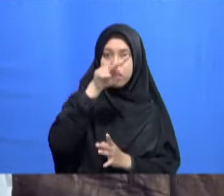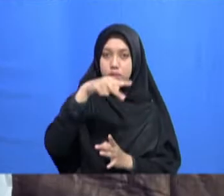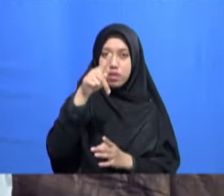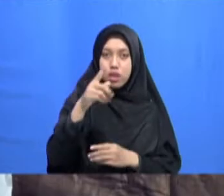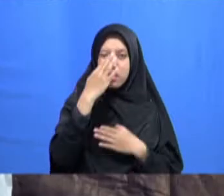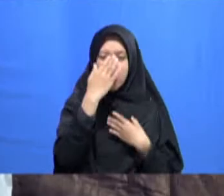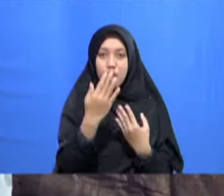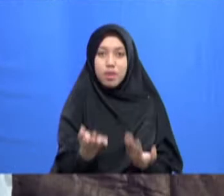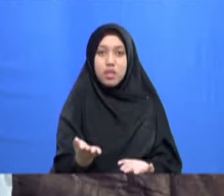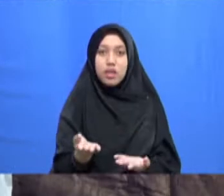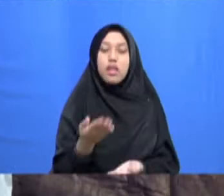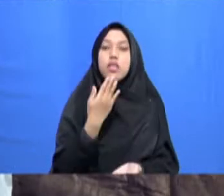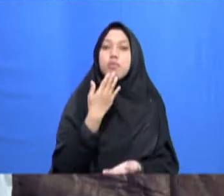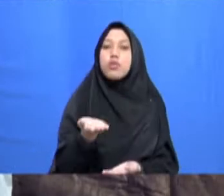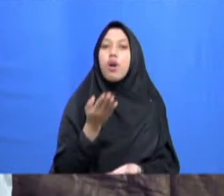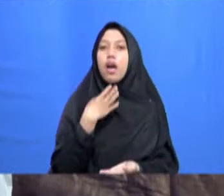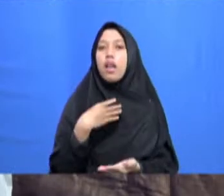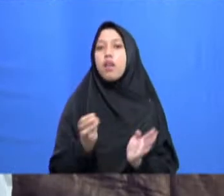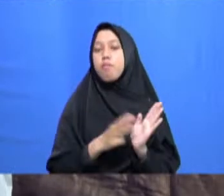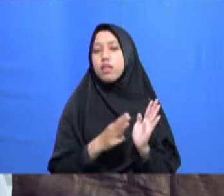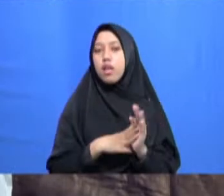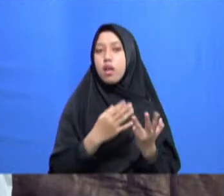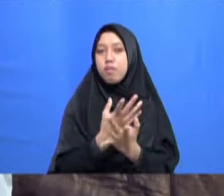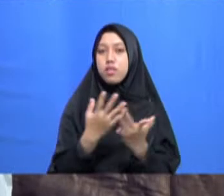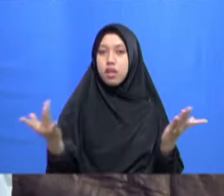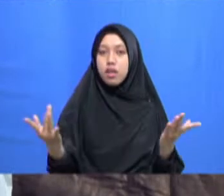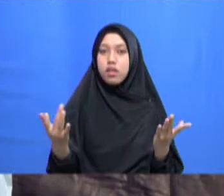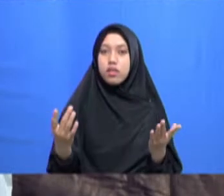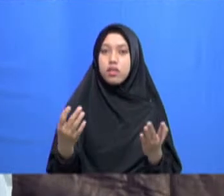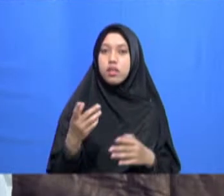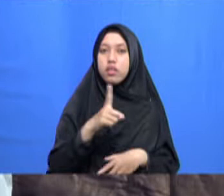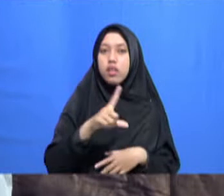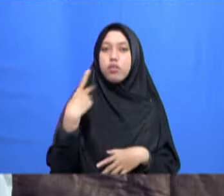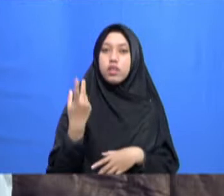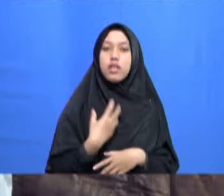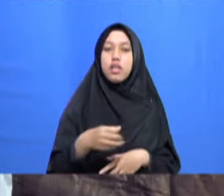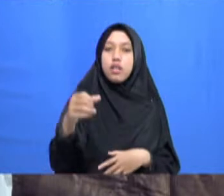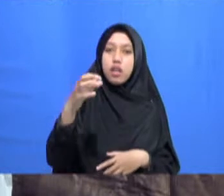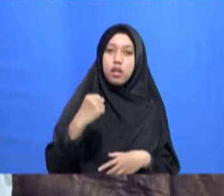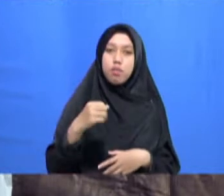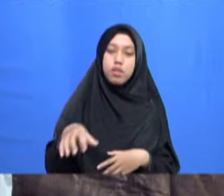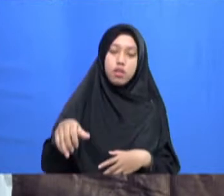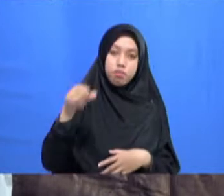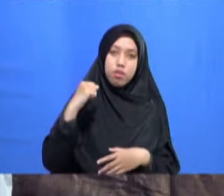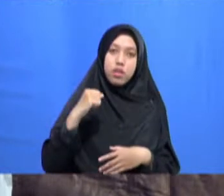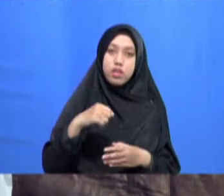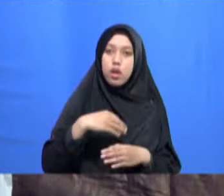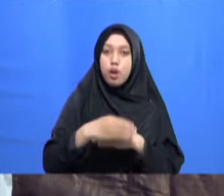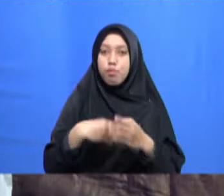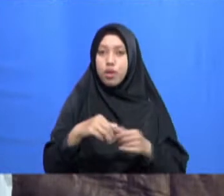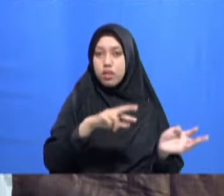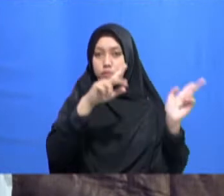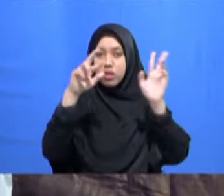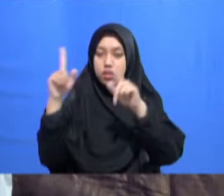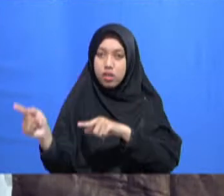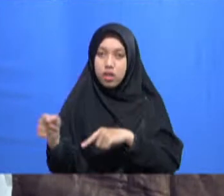yang menjadi persoalan di masyarakat, kemudian kita tangkap, kita bawa ke dalam proses perencanaan yang di sana sudah